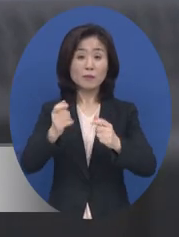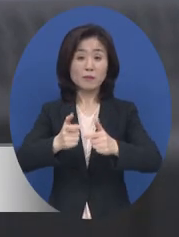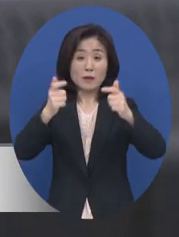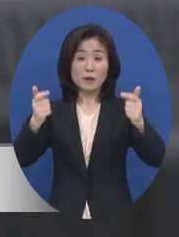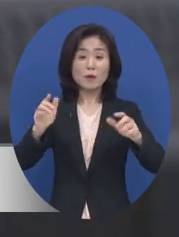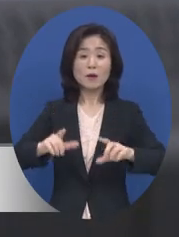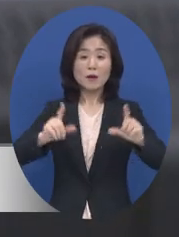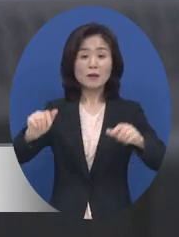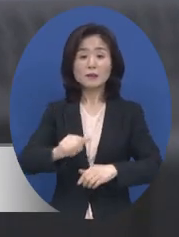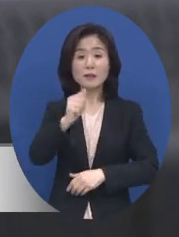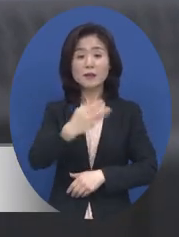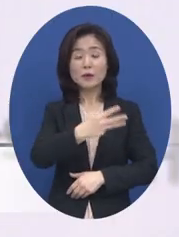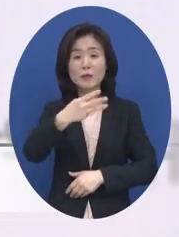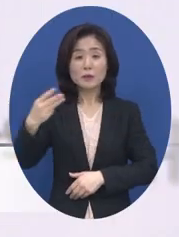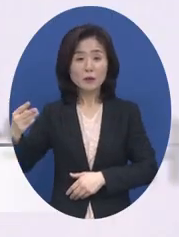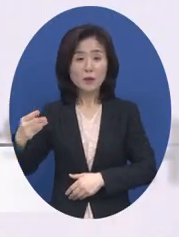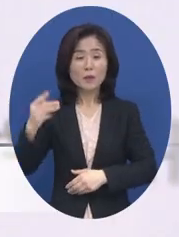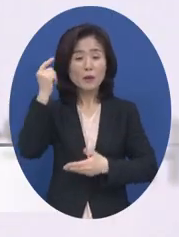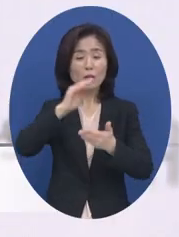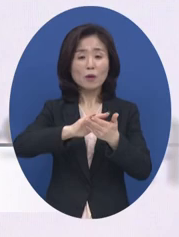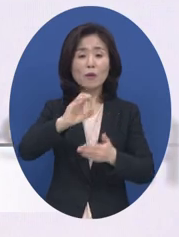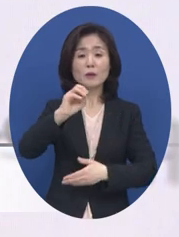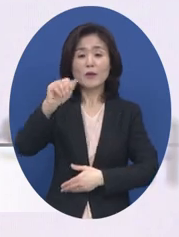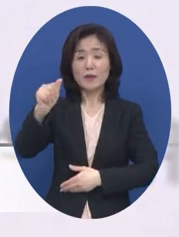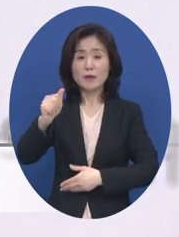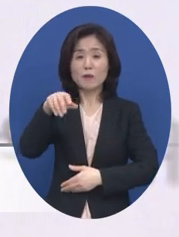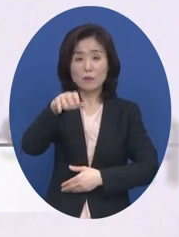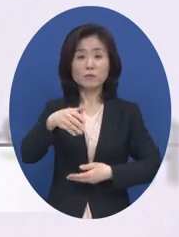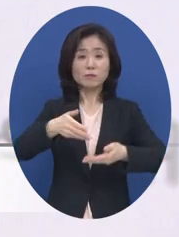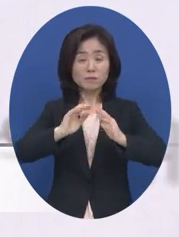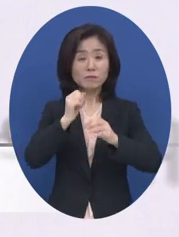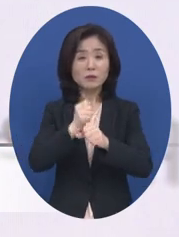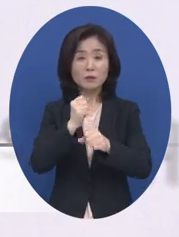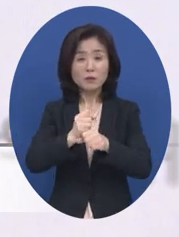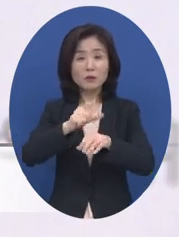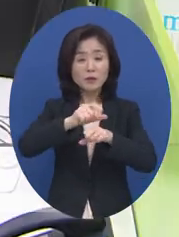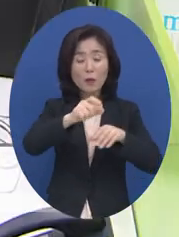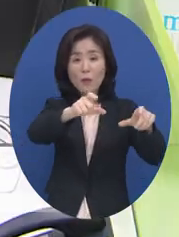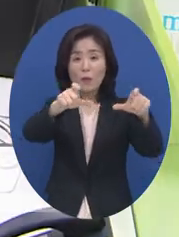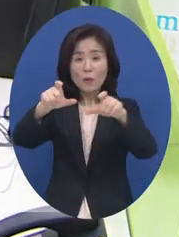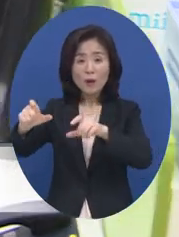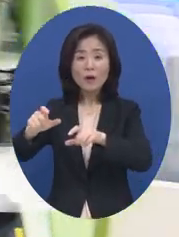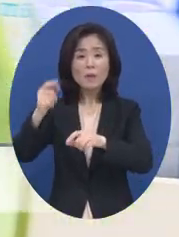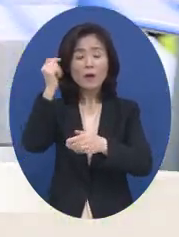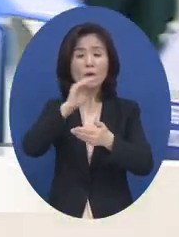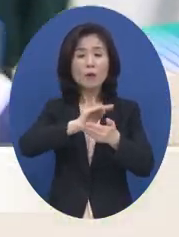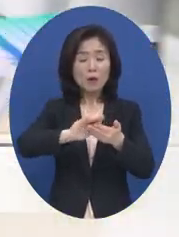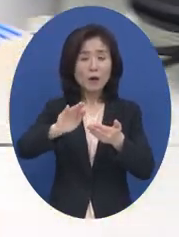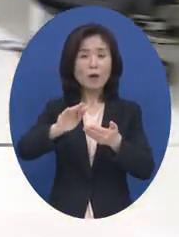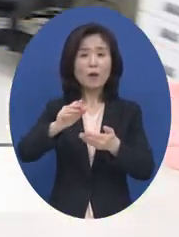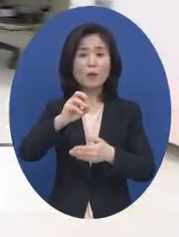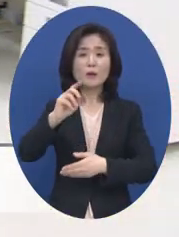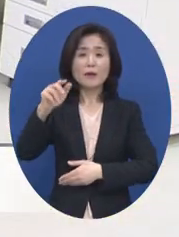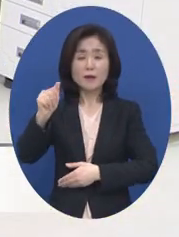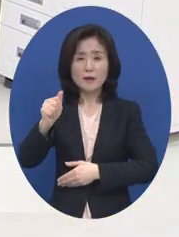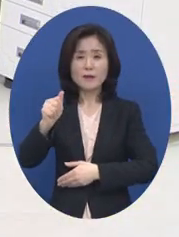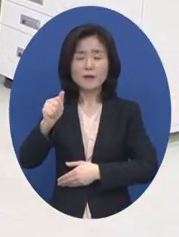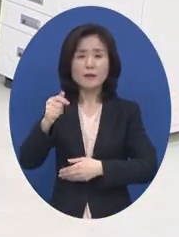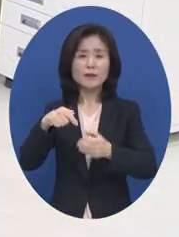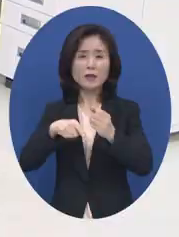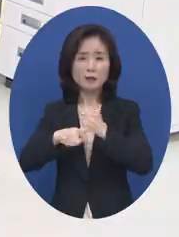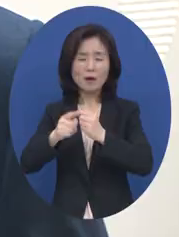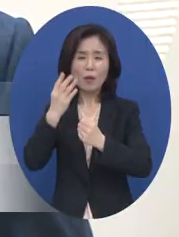올해는 아시아 태평양 평화 oda 플랫폼을 구축해 지방정부 차원의 평화 5개에 개념을 안착시키는 데 주안점을 둘